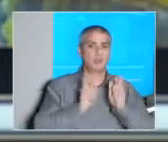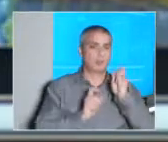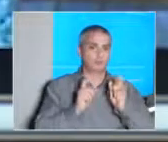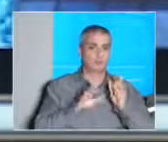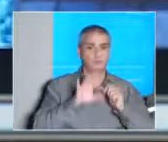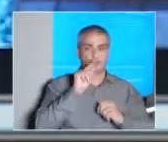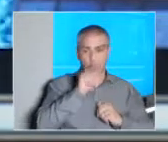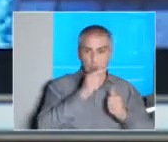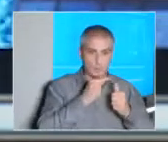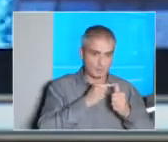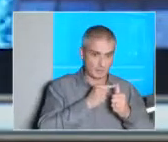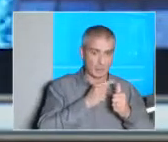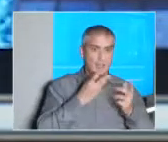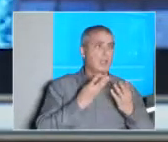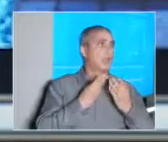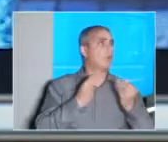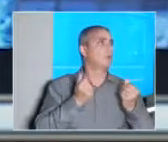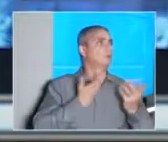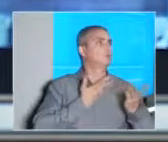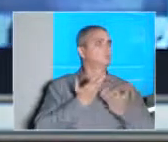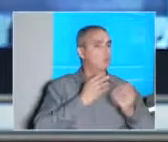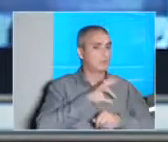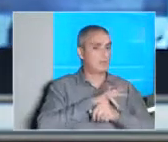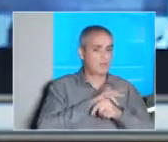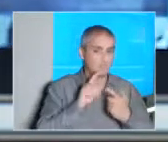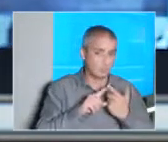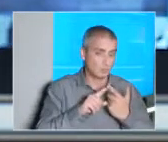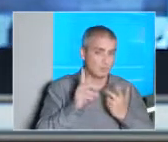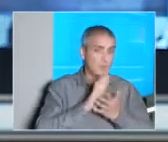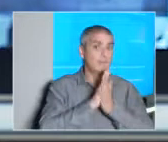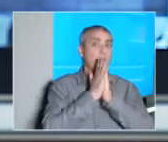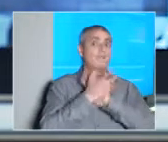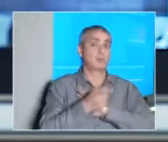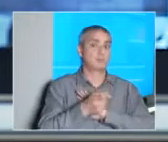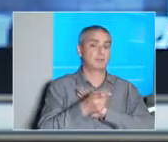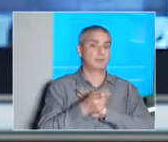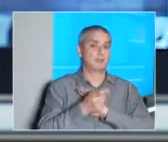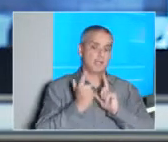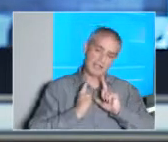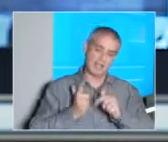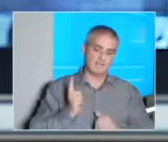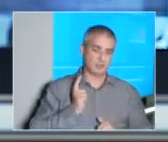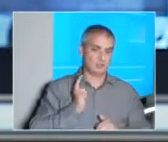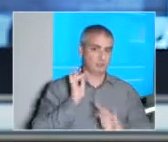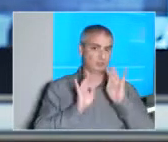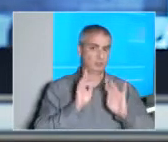התושבים שבחרו בך, את האיכות השירות הרפואי, והם הפכו את זה לקרב